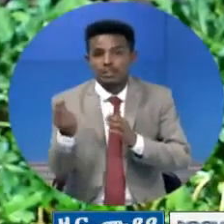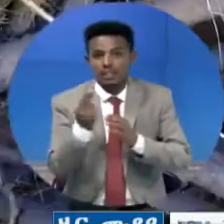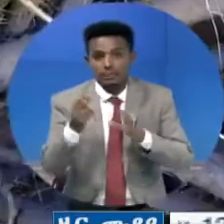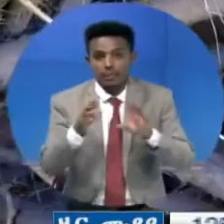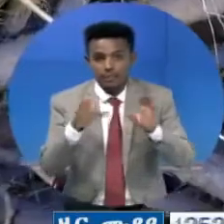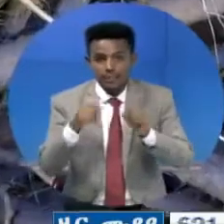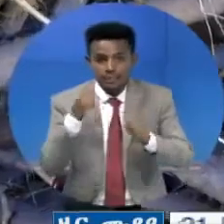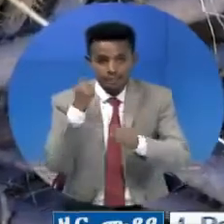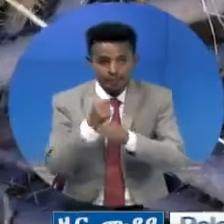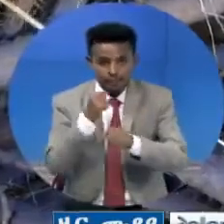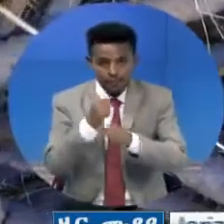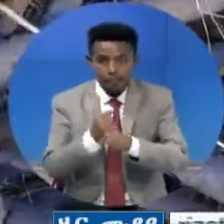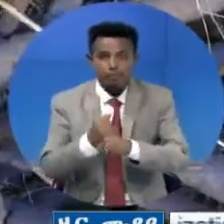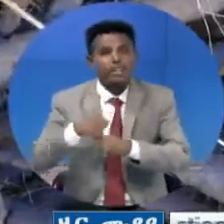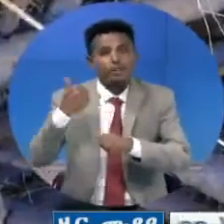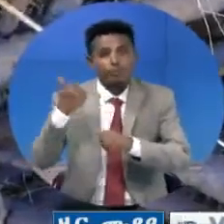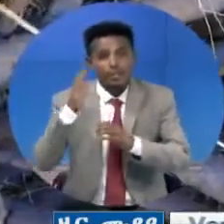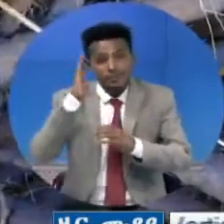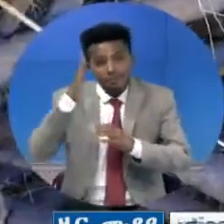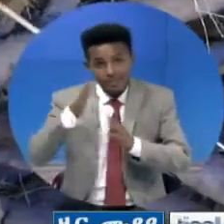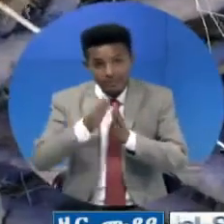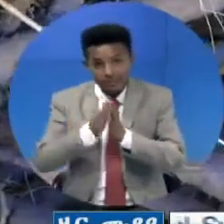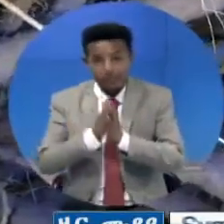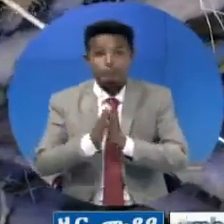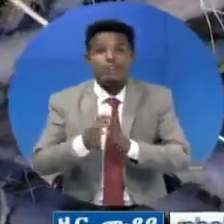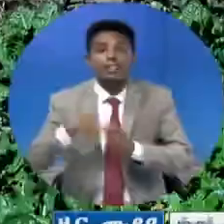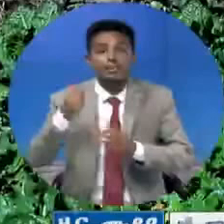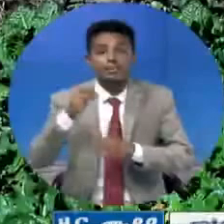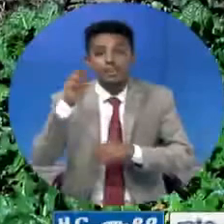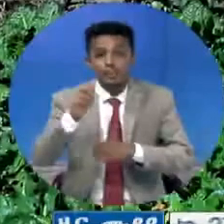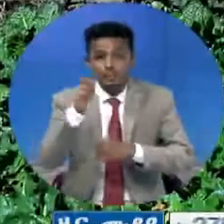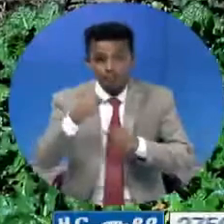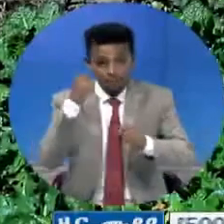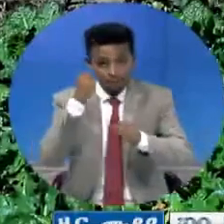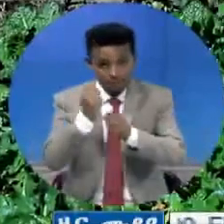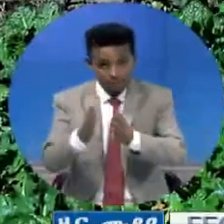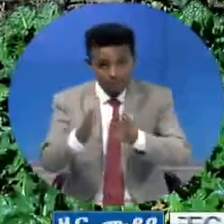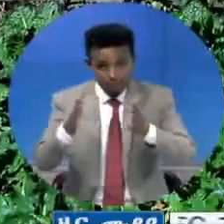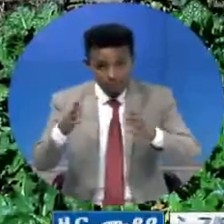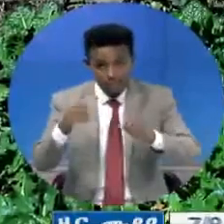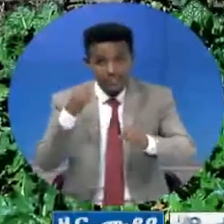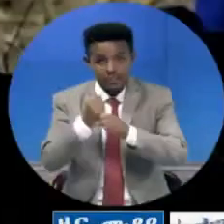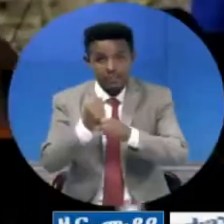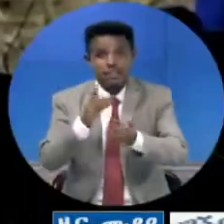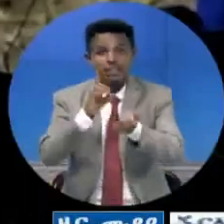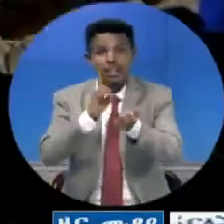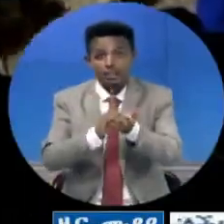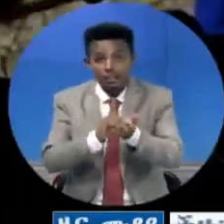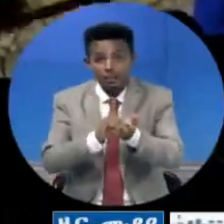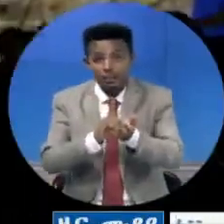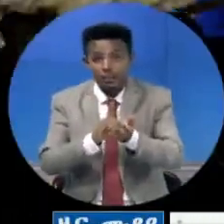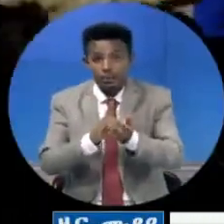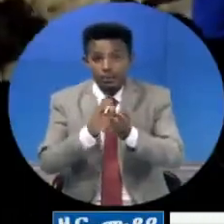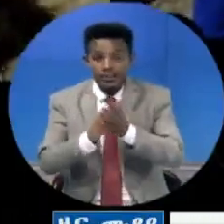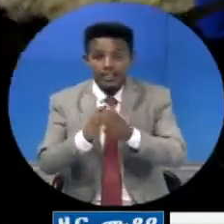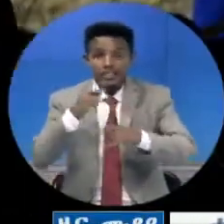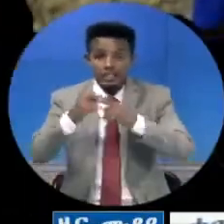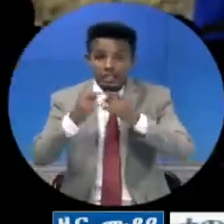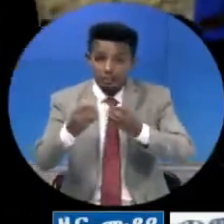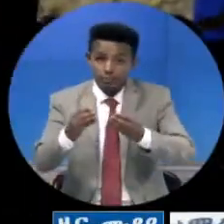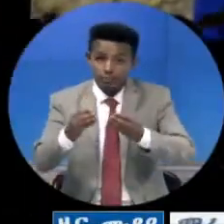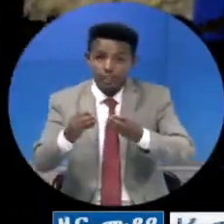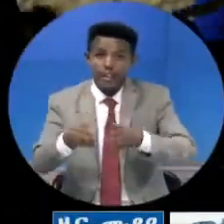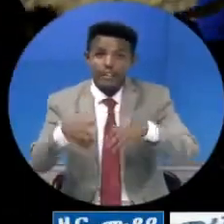የሚሰራው። ወደፊት በሌሎች ቀበሌዎች ላይም ለማስፋፋት እየተሰራ መሆኑን የተናገሩት ዳይሬክተሩ የዘር አቅርቦት በወቅቱ ያለማድረስ